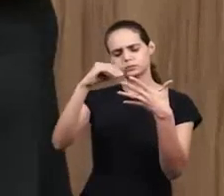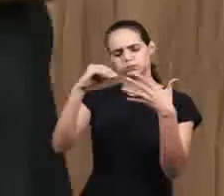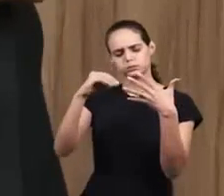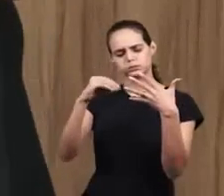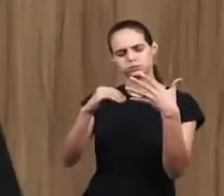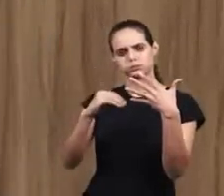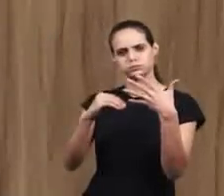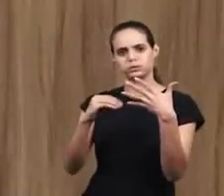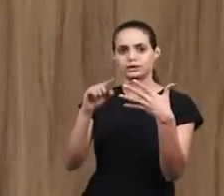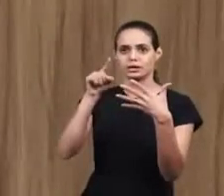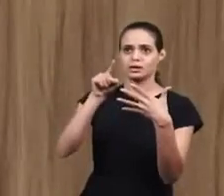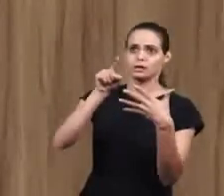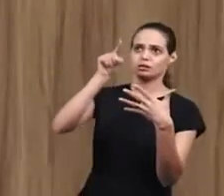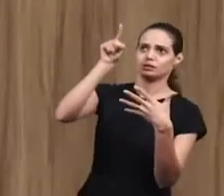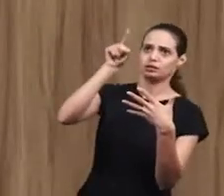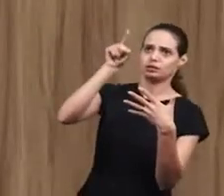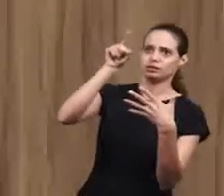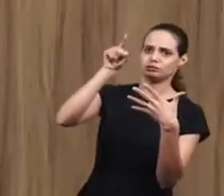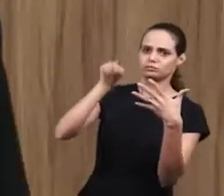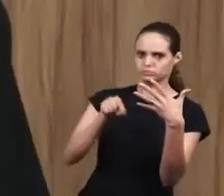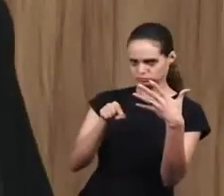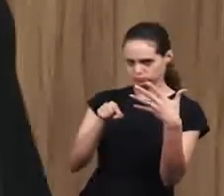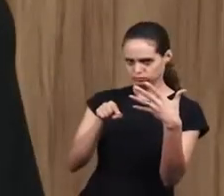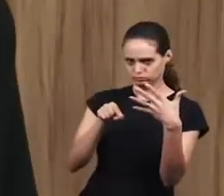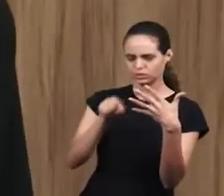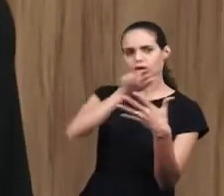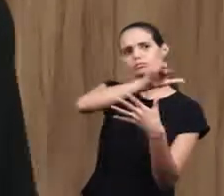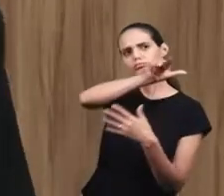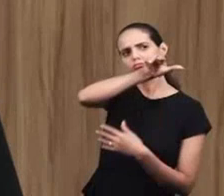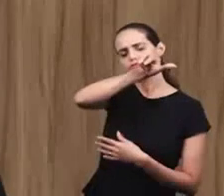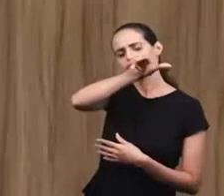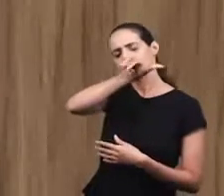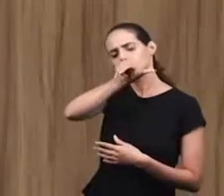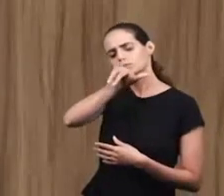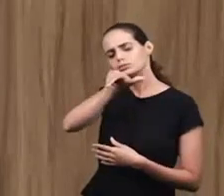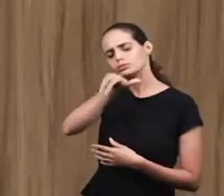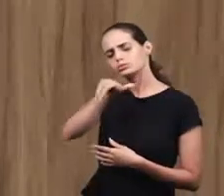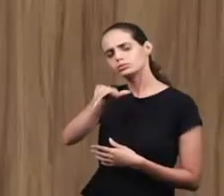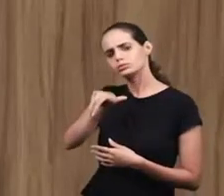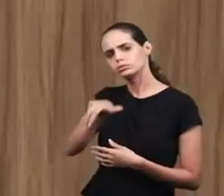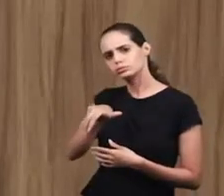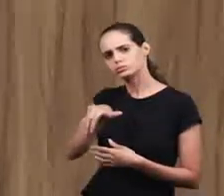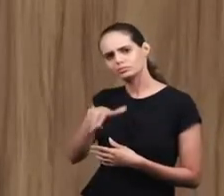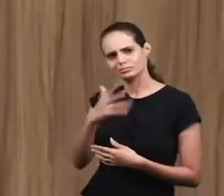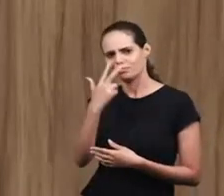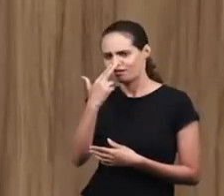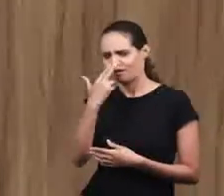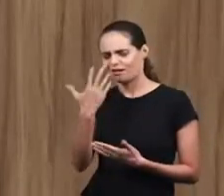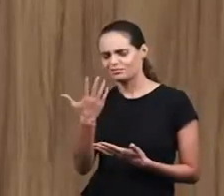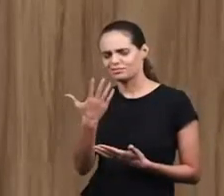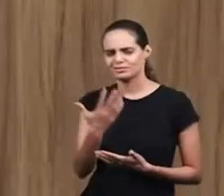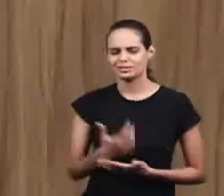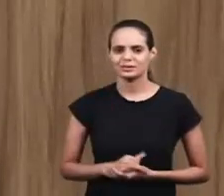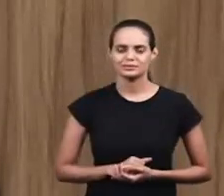Habt ihr es bemerkt? Wir spielten, als würden wir eine Treppe runtergehen. Der Ton